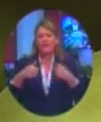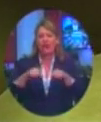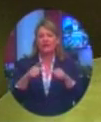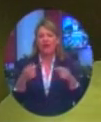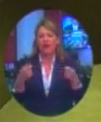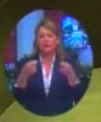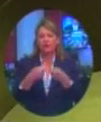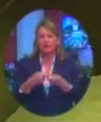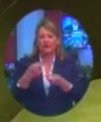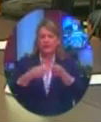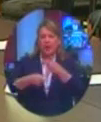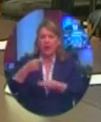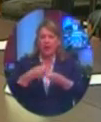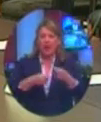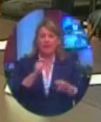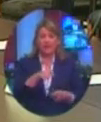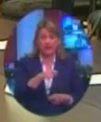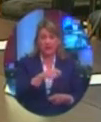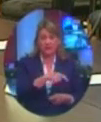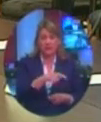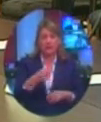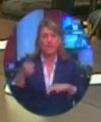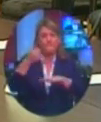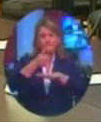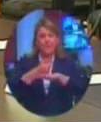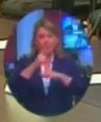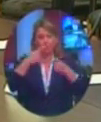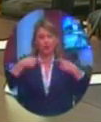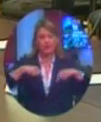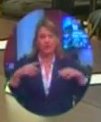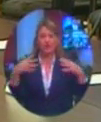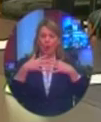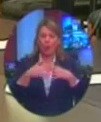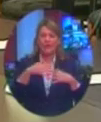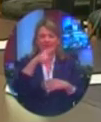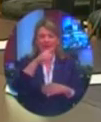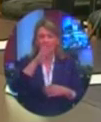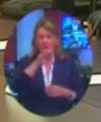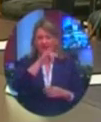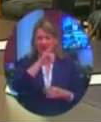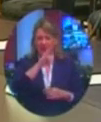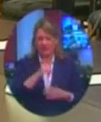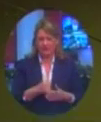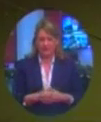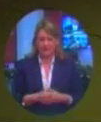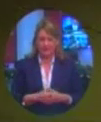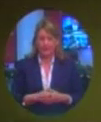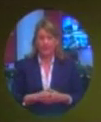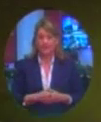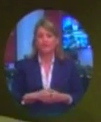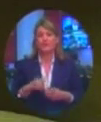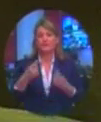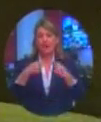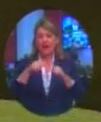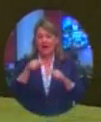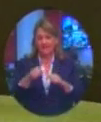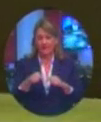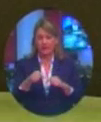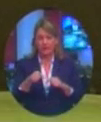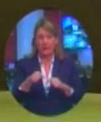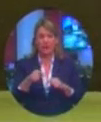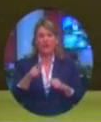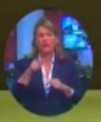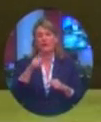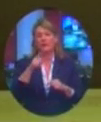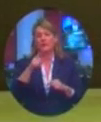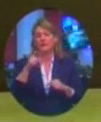הכלכלה והכנסת, שבראשה יעמוד יושב ראש הקואליציה חבר הכנסת דוד ביטן. הרכב הוועדה, 10 לקואליציה ו6